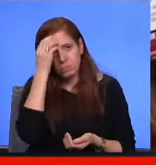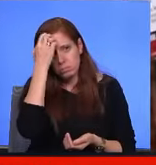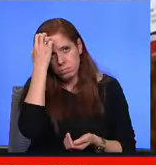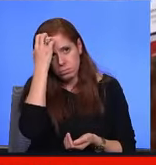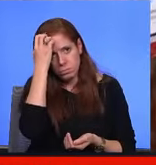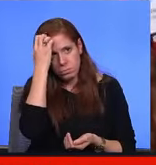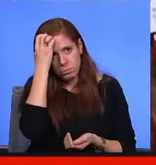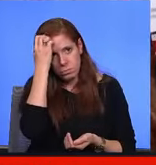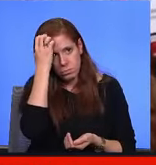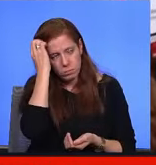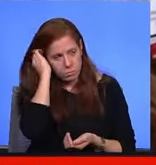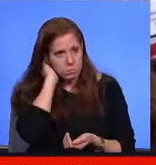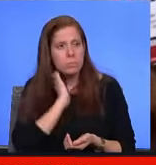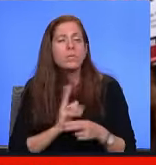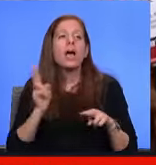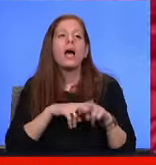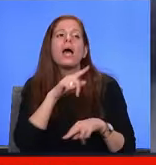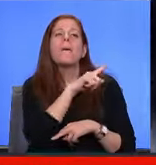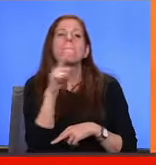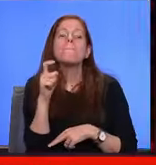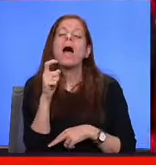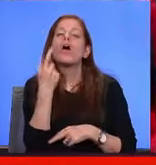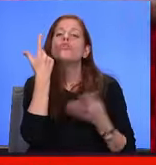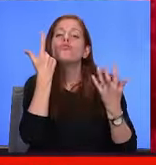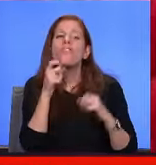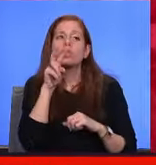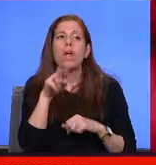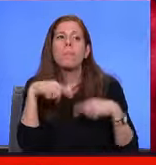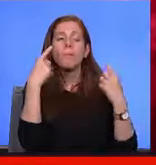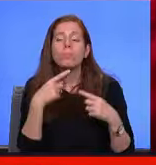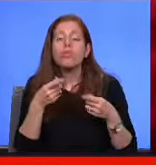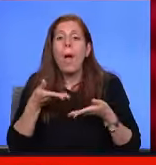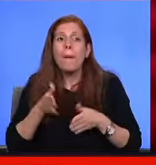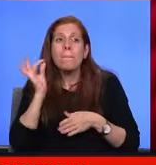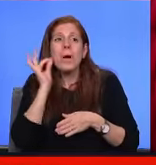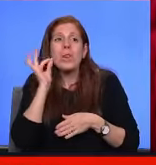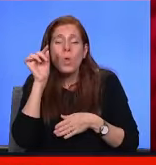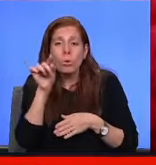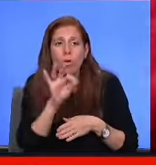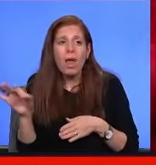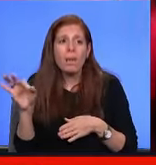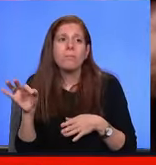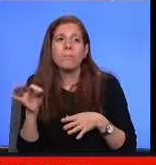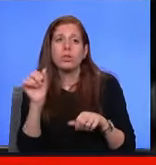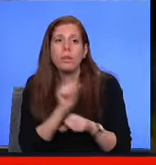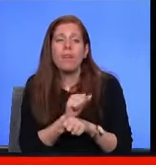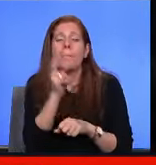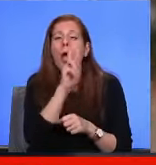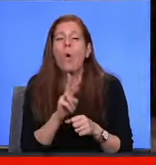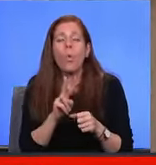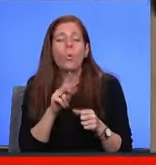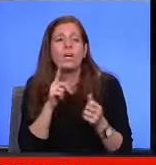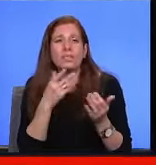אחרי 172 יום שבנותיהן בשבי, הן קראו אתמול את עדותה המצמררת של עמית סוסנה על התקיפות המיניות שעברה